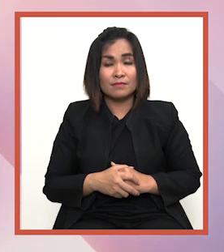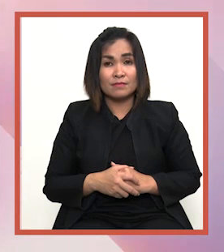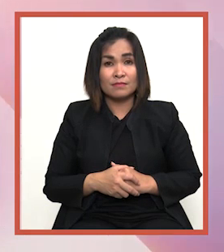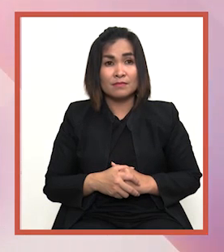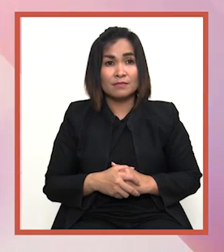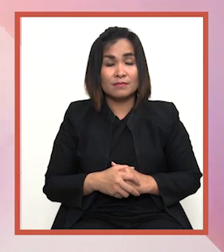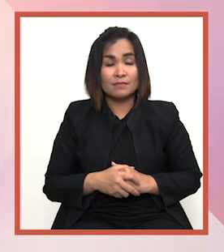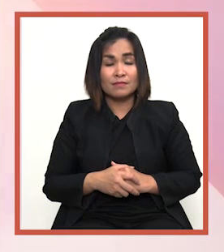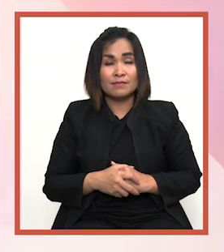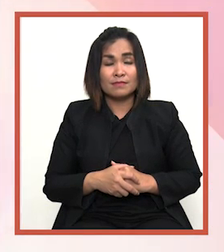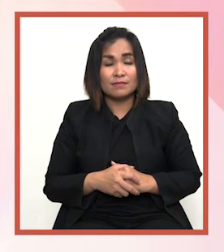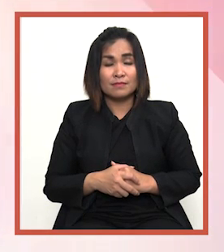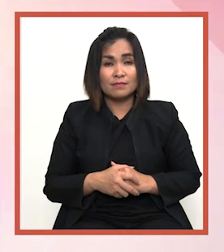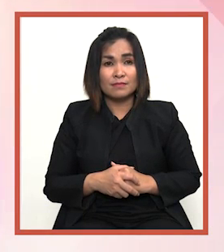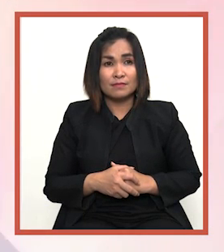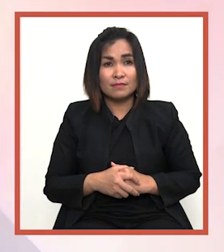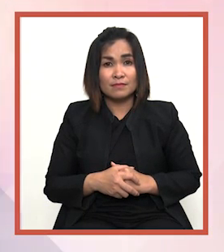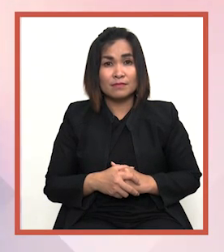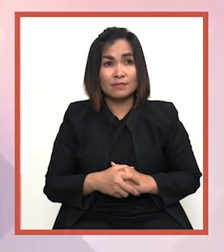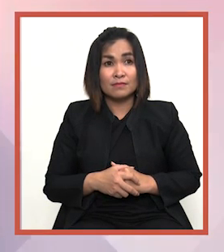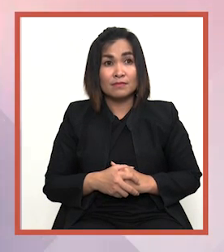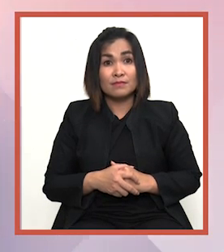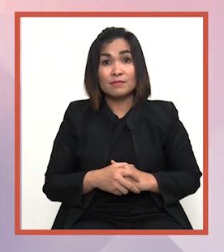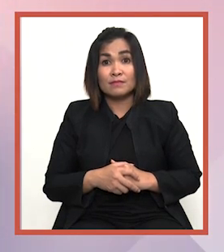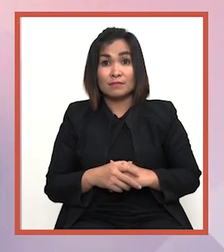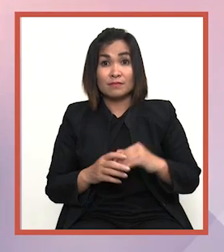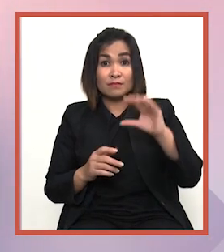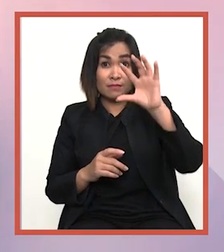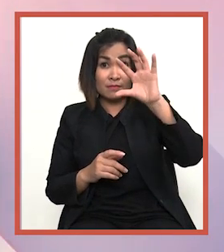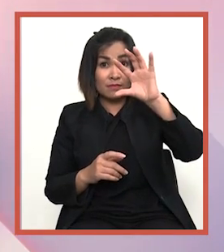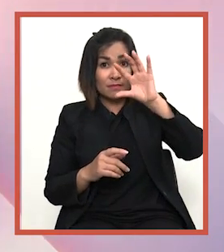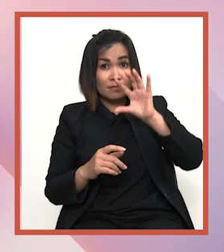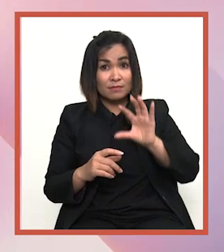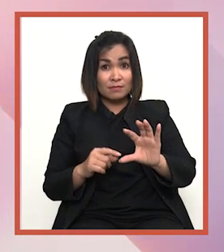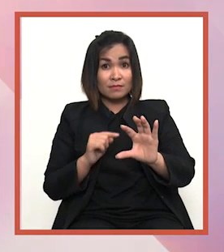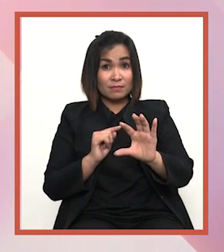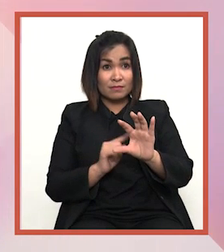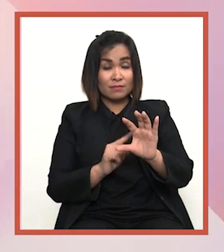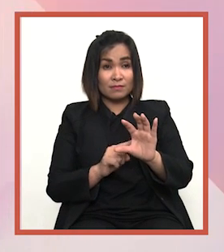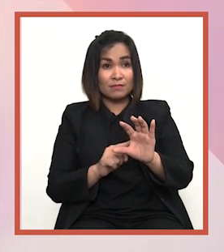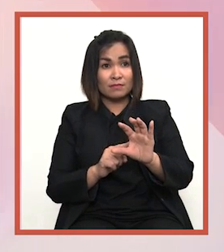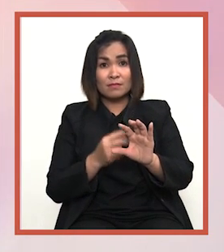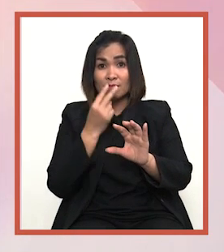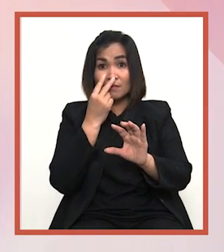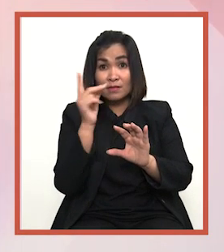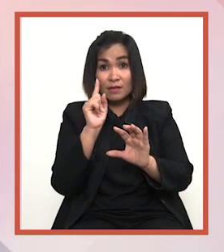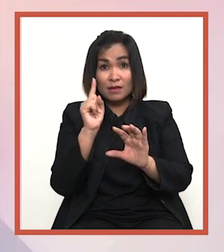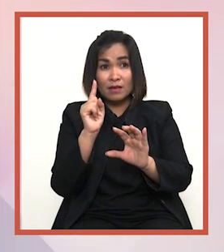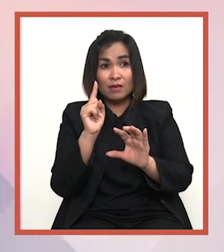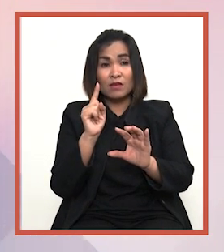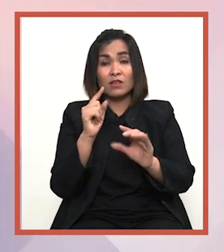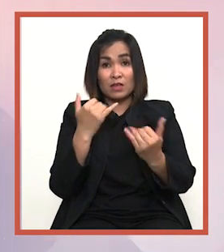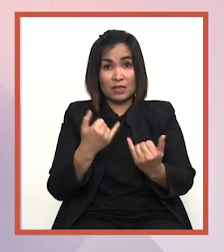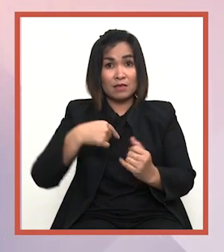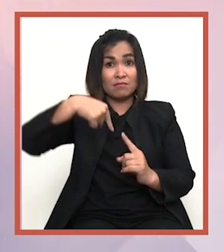ะส่วนรูปด้านล่างครับ นะจากด้านบนครับแสดงนะครับขณะที่คอนแทค